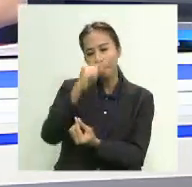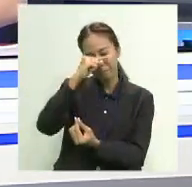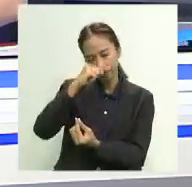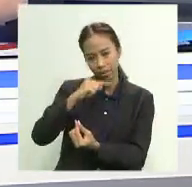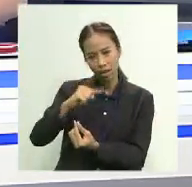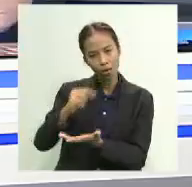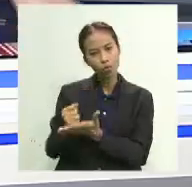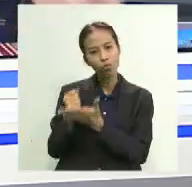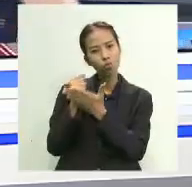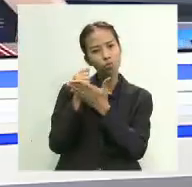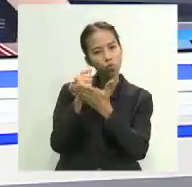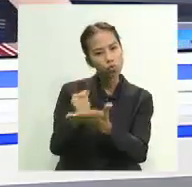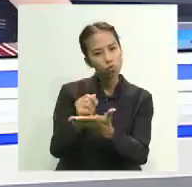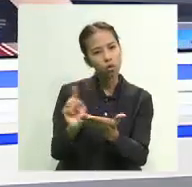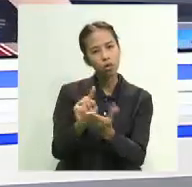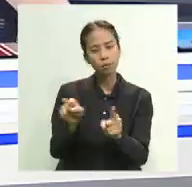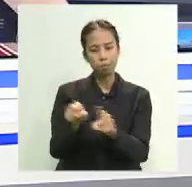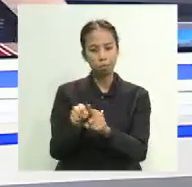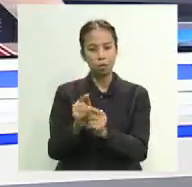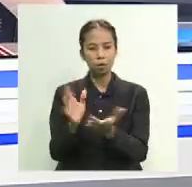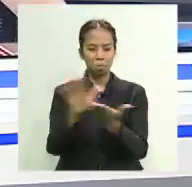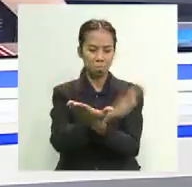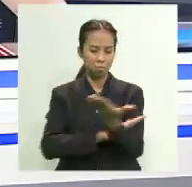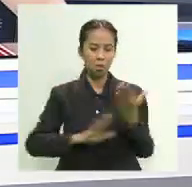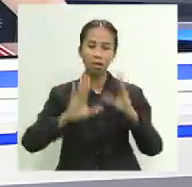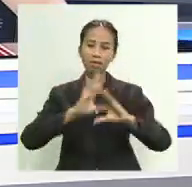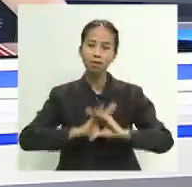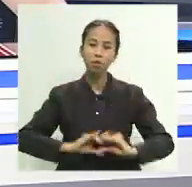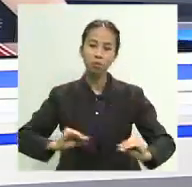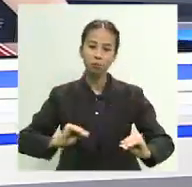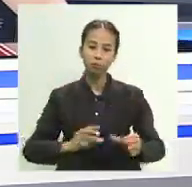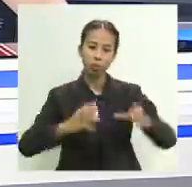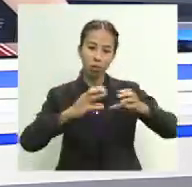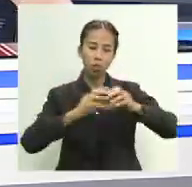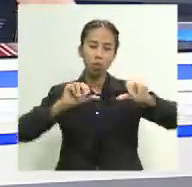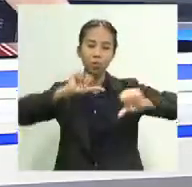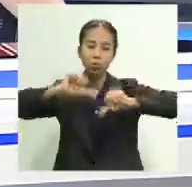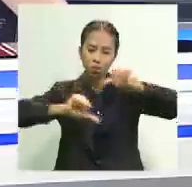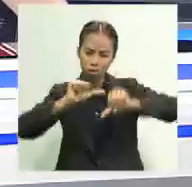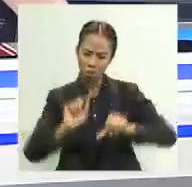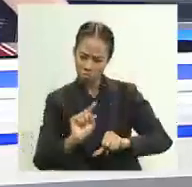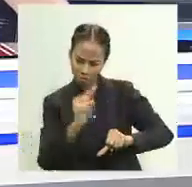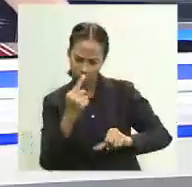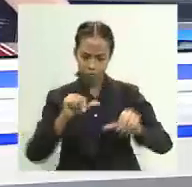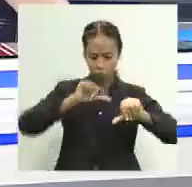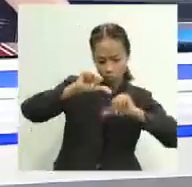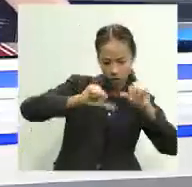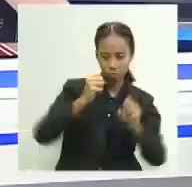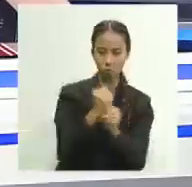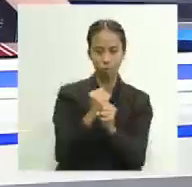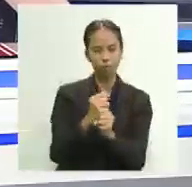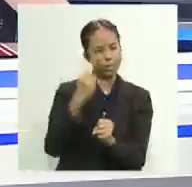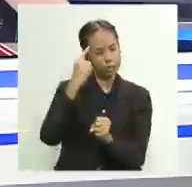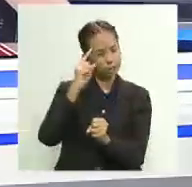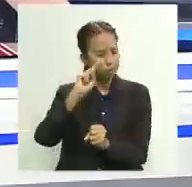นะคะแล้วก็ช่วยกันทำให้บ้านเมืองเกิดความสงบสุขค่ะ ส่วนนักวิทยาศาสตร์รุ่นใหม่นะครับท่านนายกเองก็ขอให้คิ